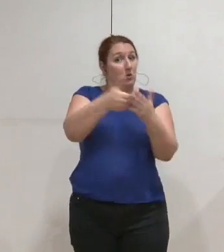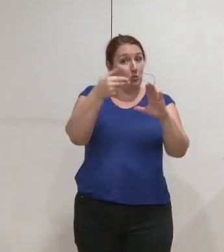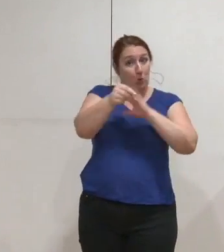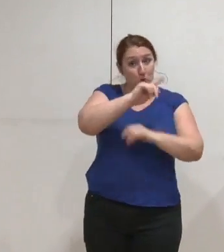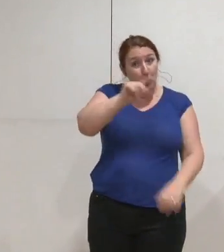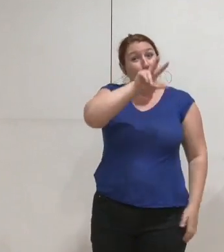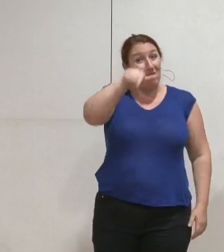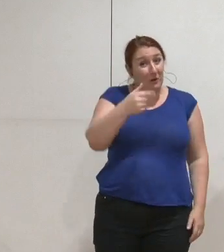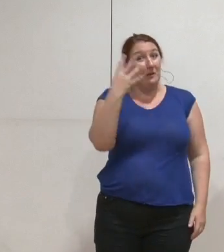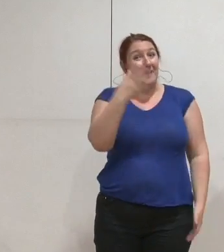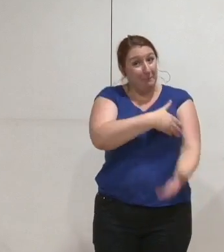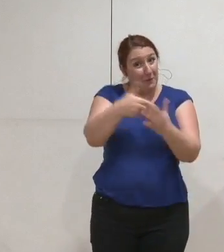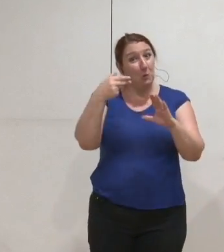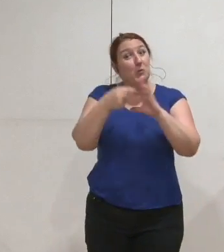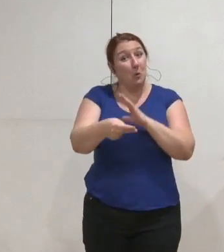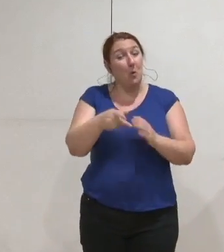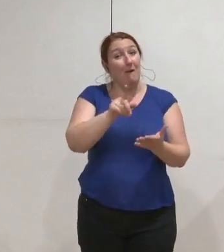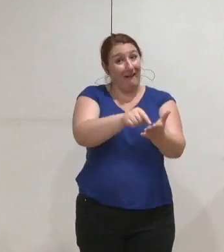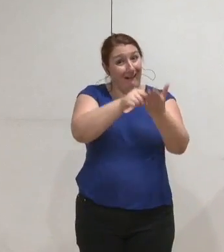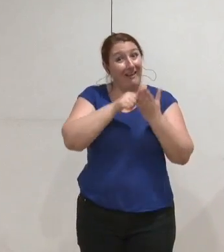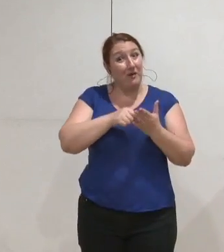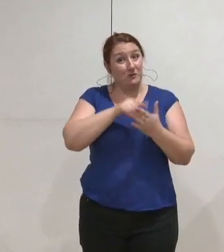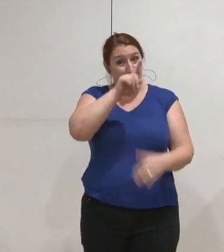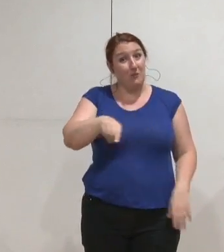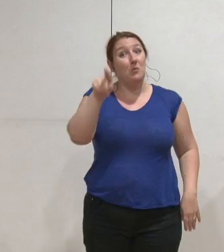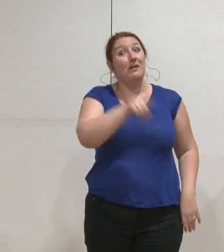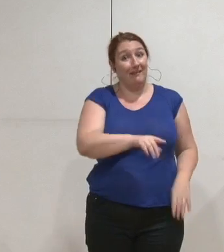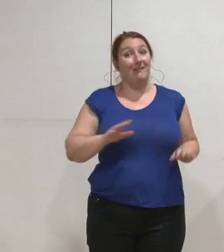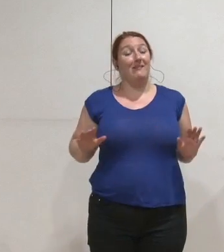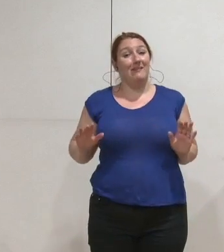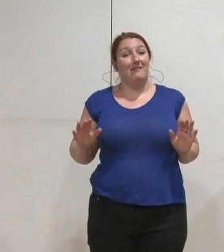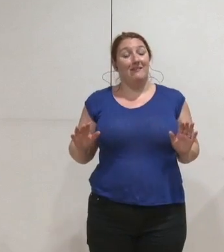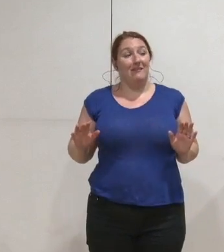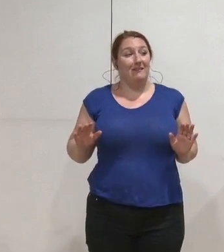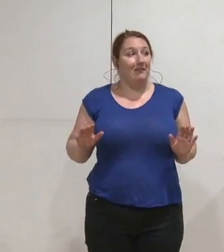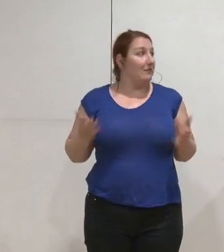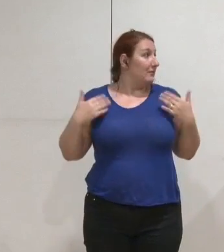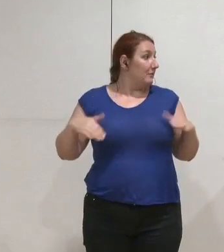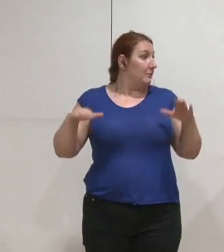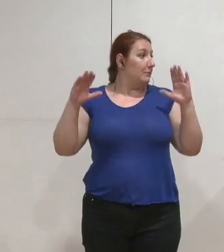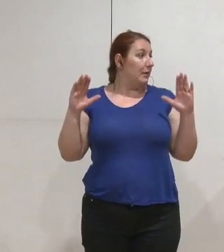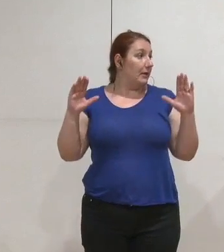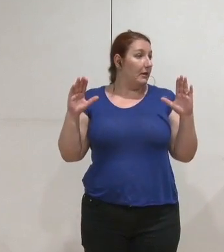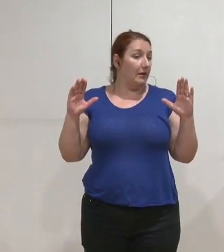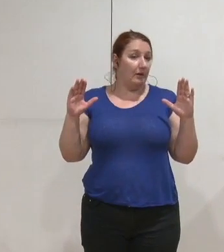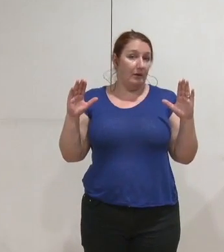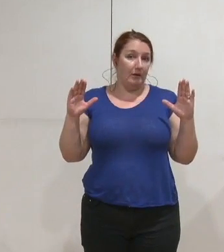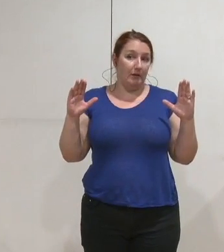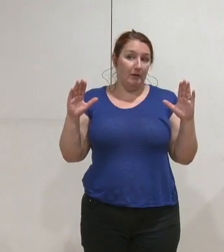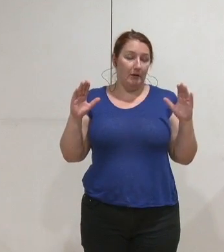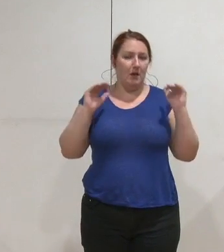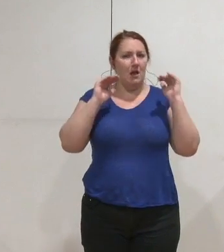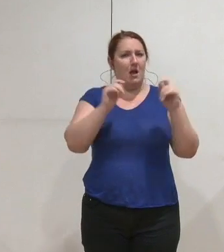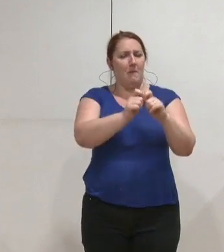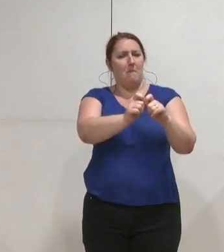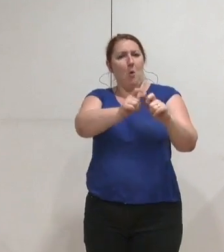3,4 million d'euros de créan qui serait susceptible d'être annulé par contre si nous venions à percevoir quand même une partie de